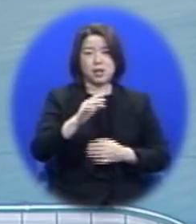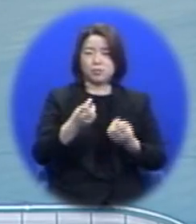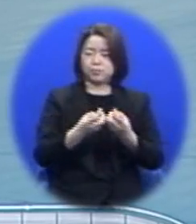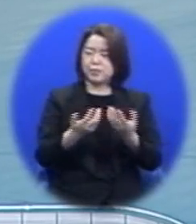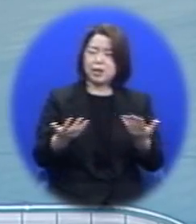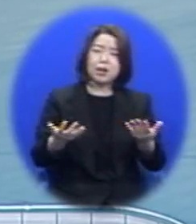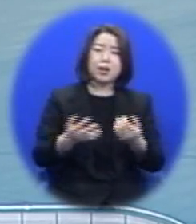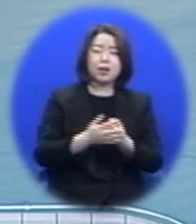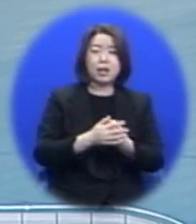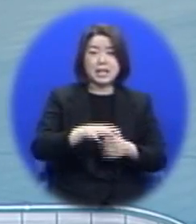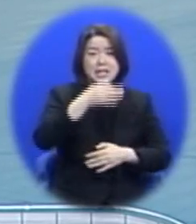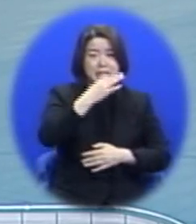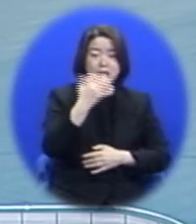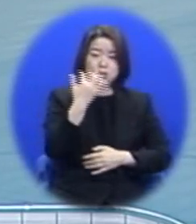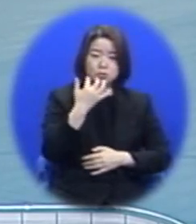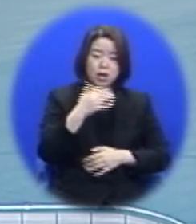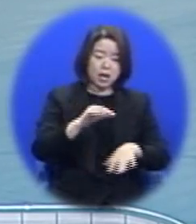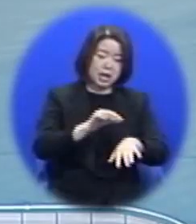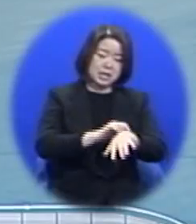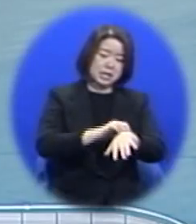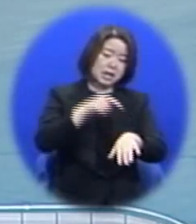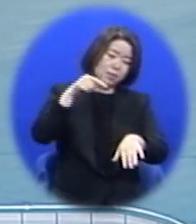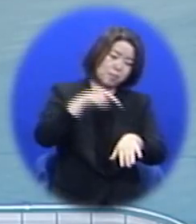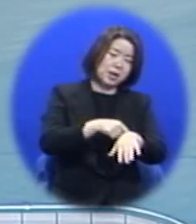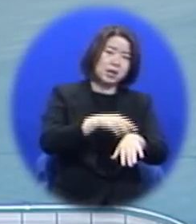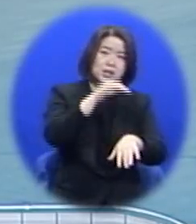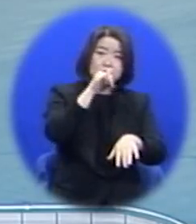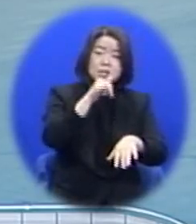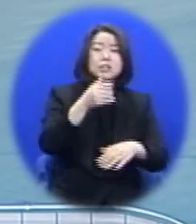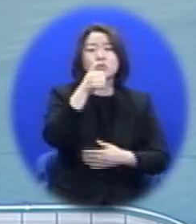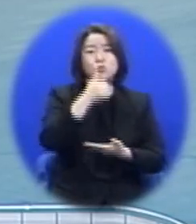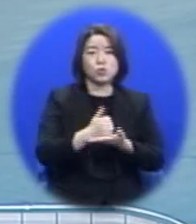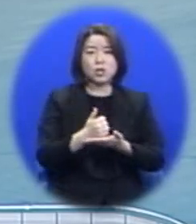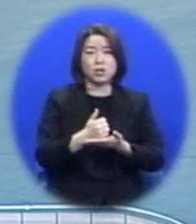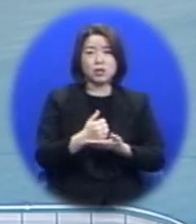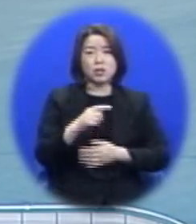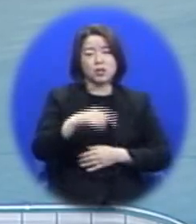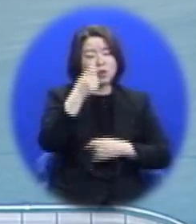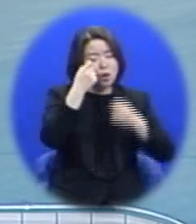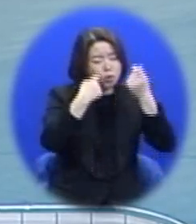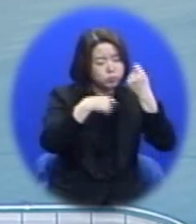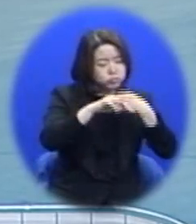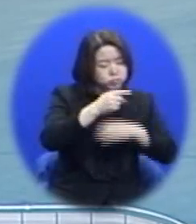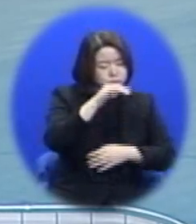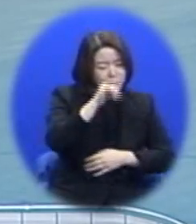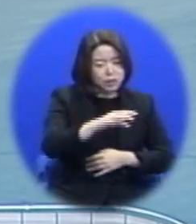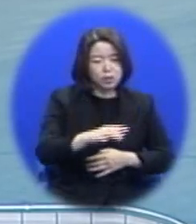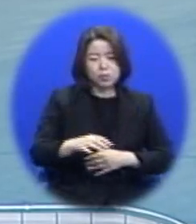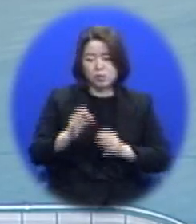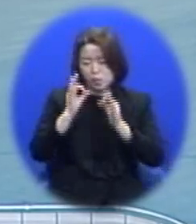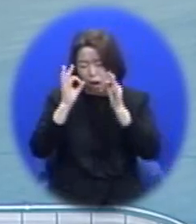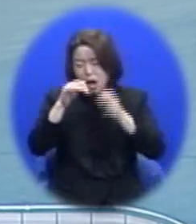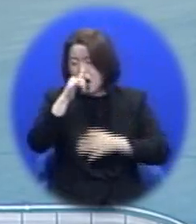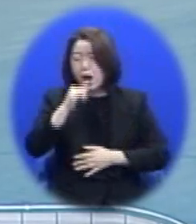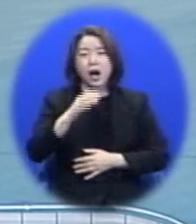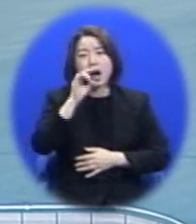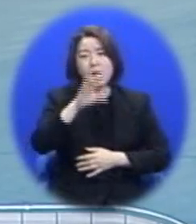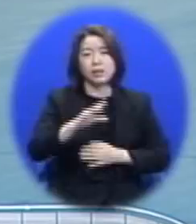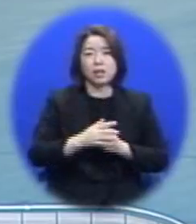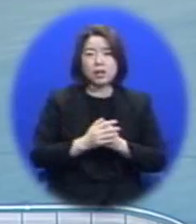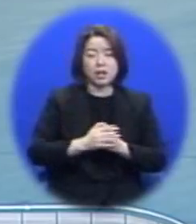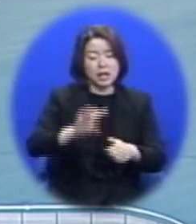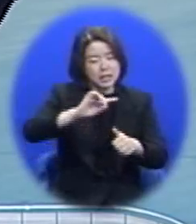탐심과 음란은 우리 살 속에 박혀있는 죄. 이건 뭐 울어도 안 되고 힘써도 안 됩니다. 그냥 자동으로